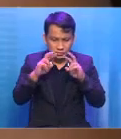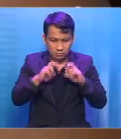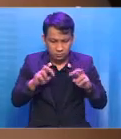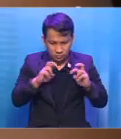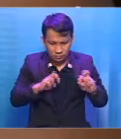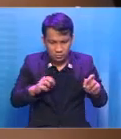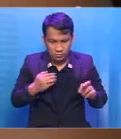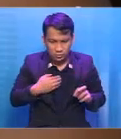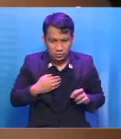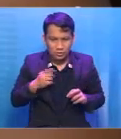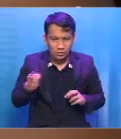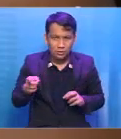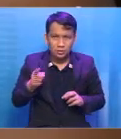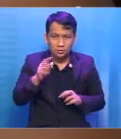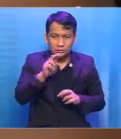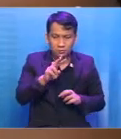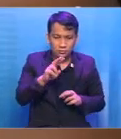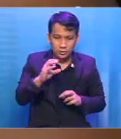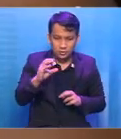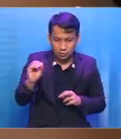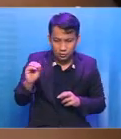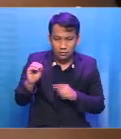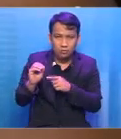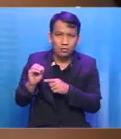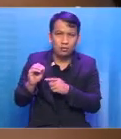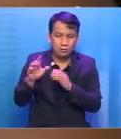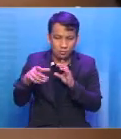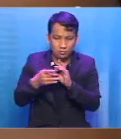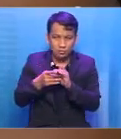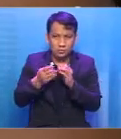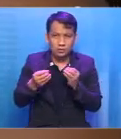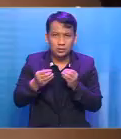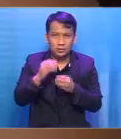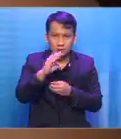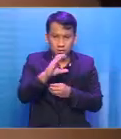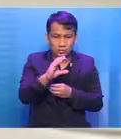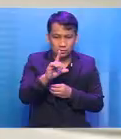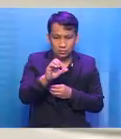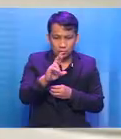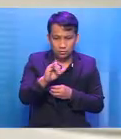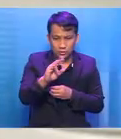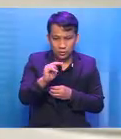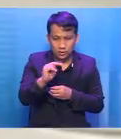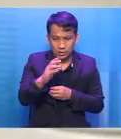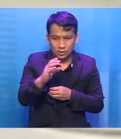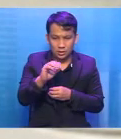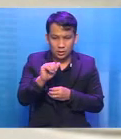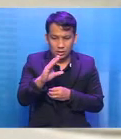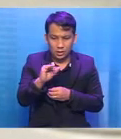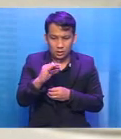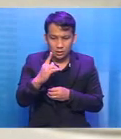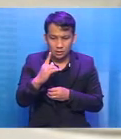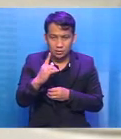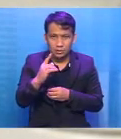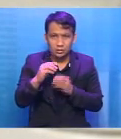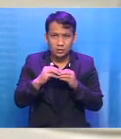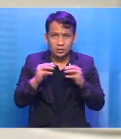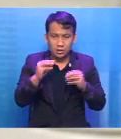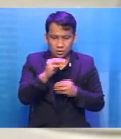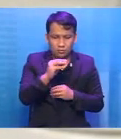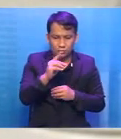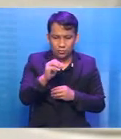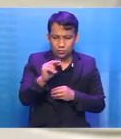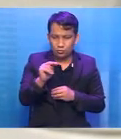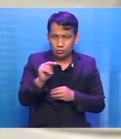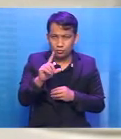research, yung VCO contains lauric acid. It contains